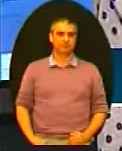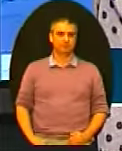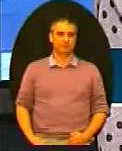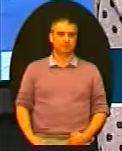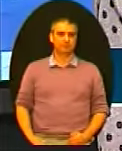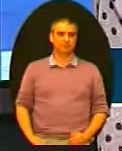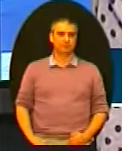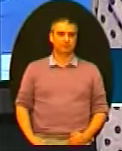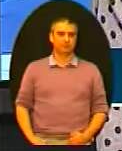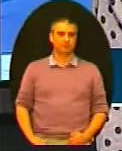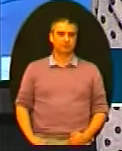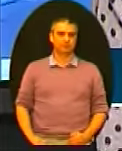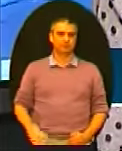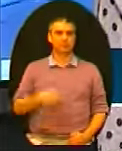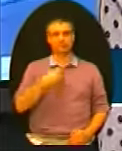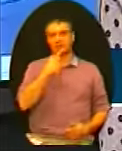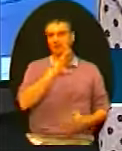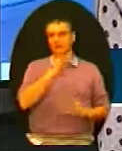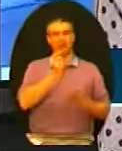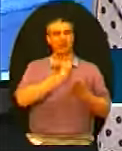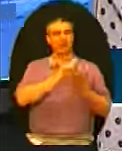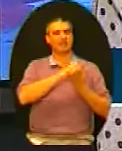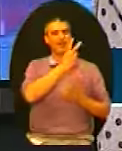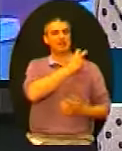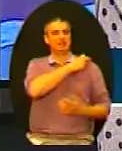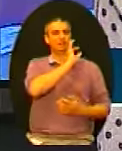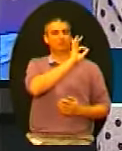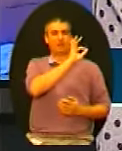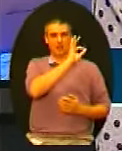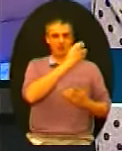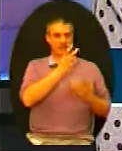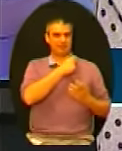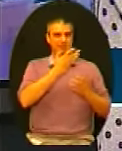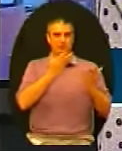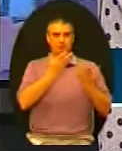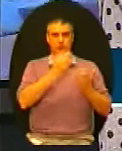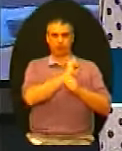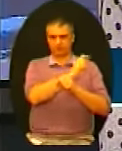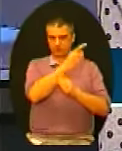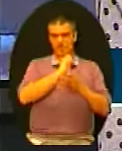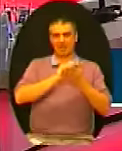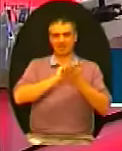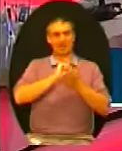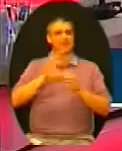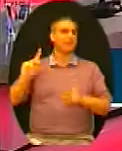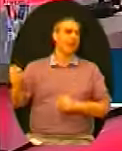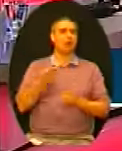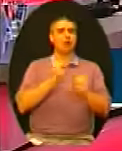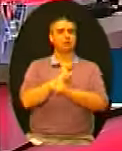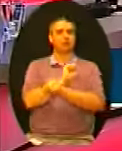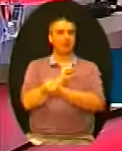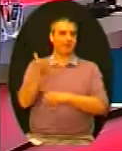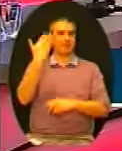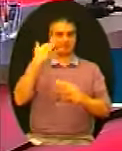הנציבה, רב גונדר אופרה קלינגר, כתבה איגרת לסוהרי וקציני השב"ס לפני מספר ימים, והיא